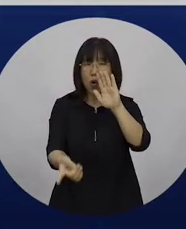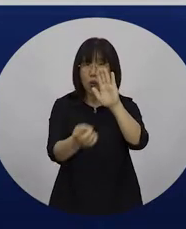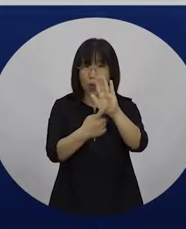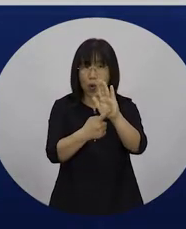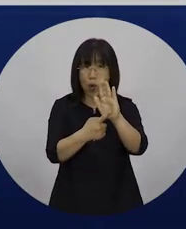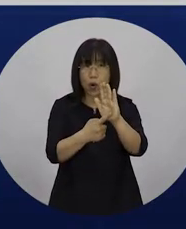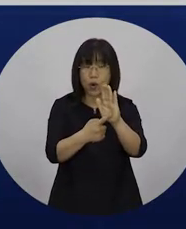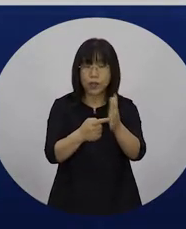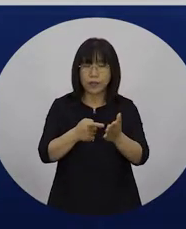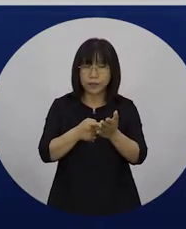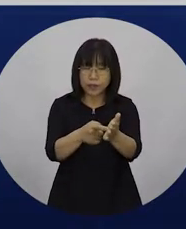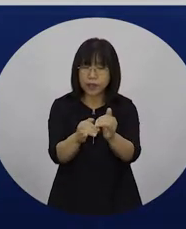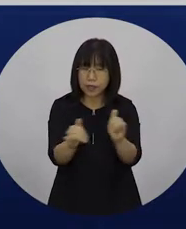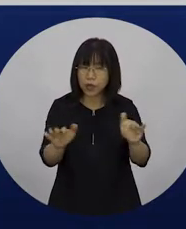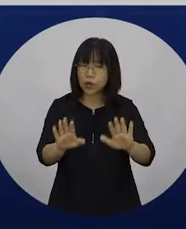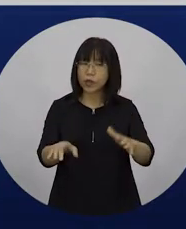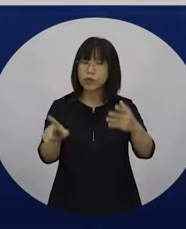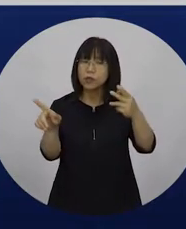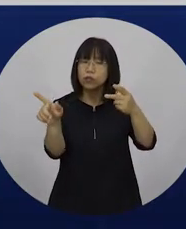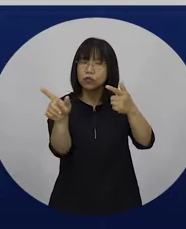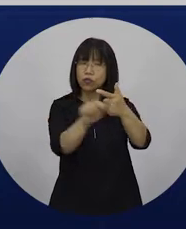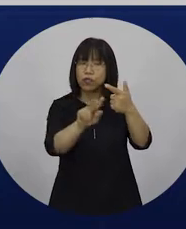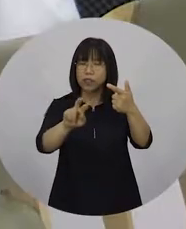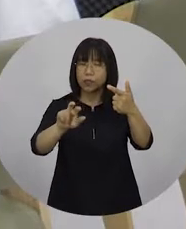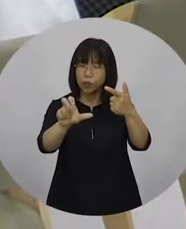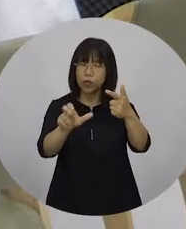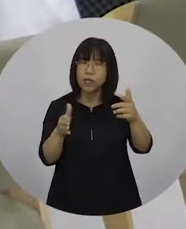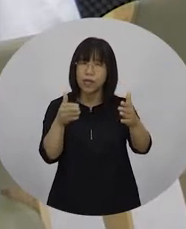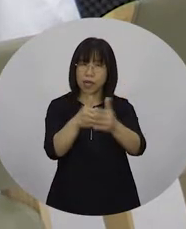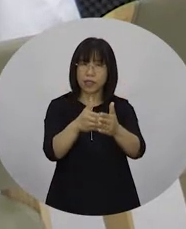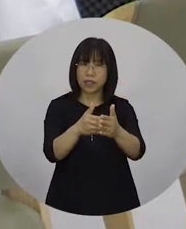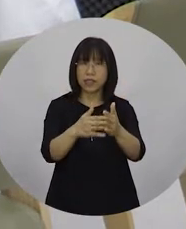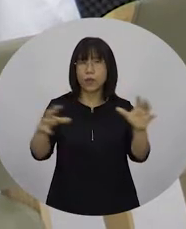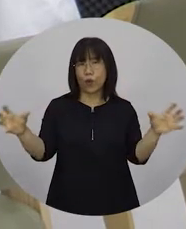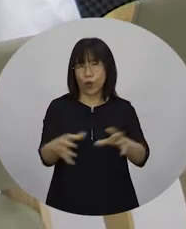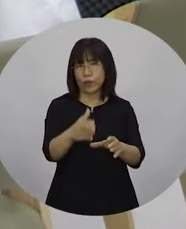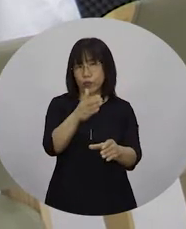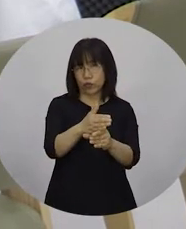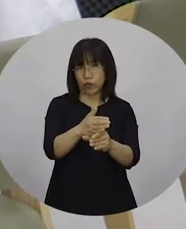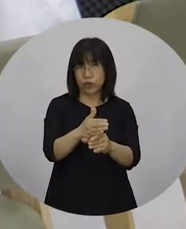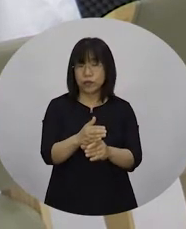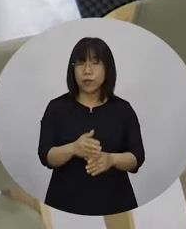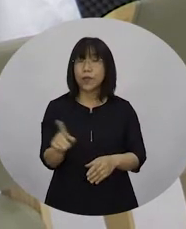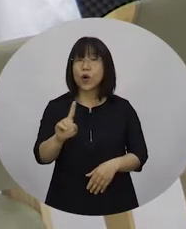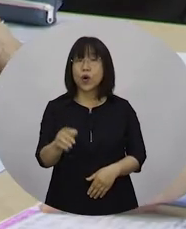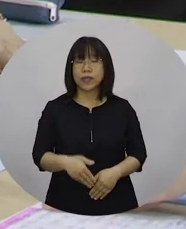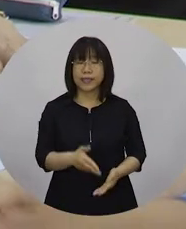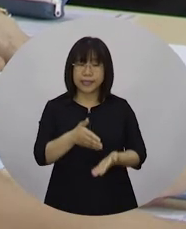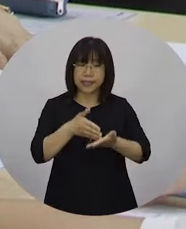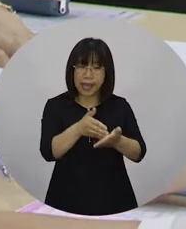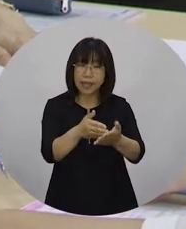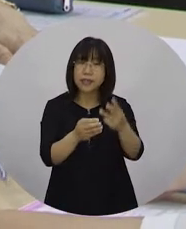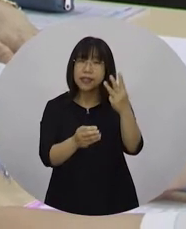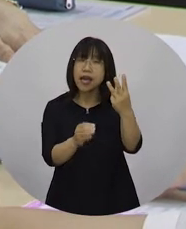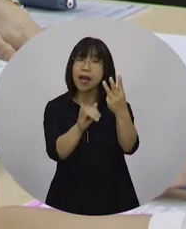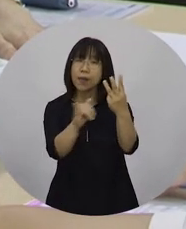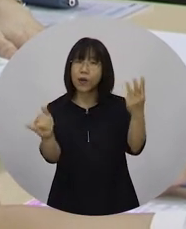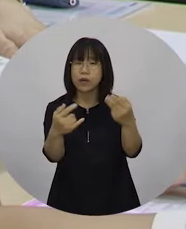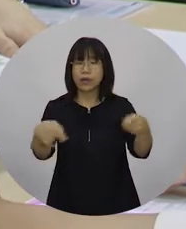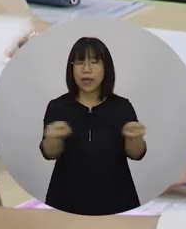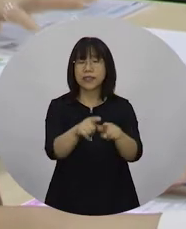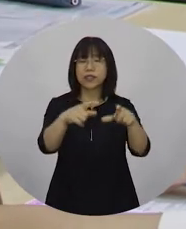오는 25일까지 모집합니다 신청은 대표 재현 자사 및 모두 같은 동에 거주해야 하며